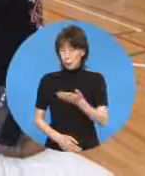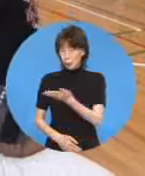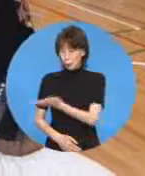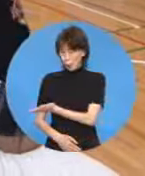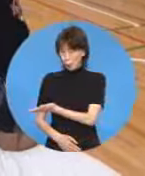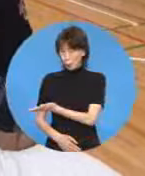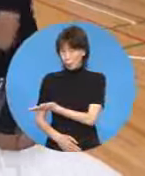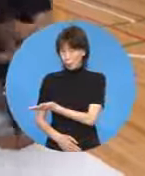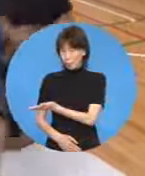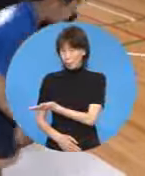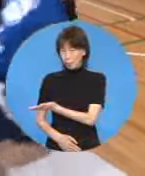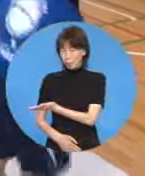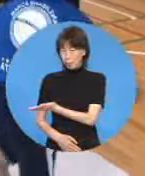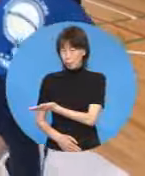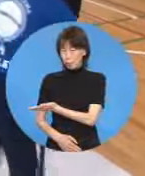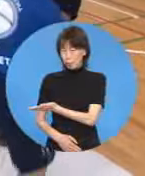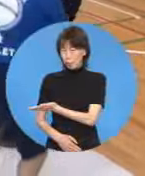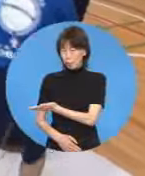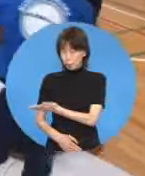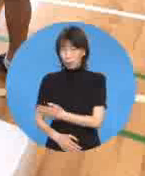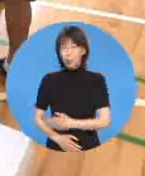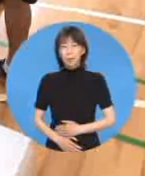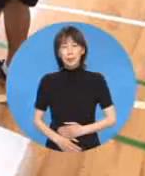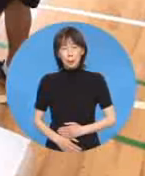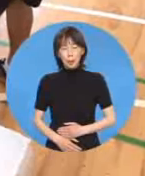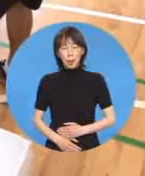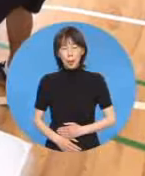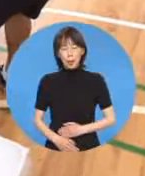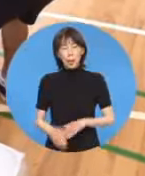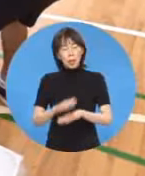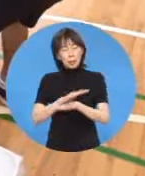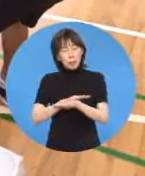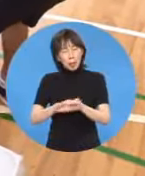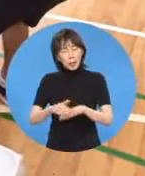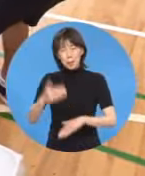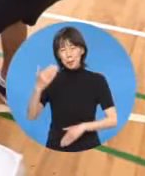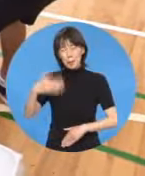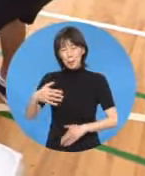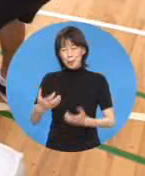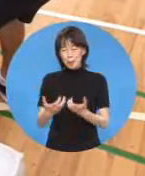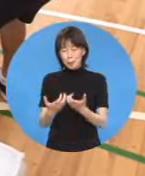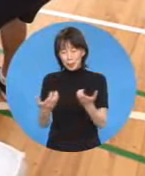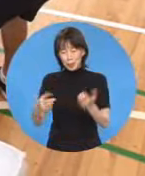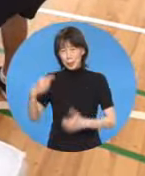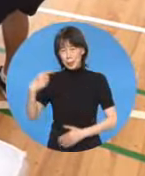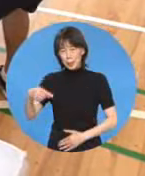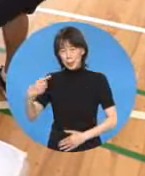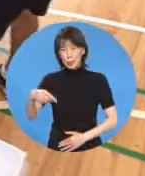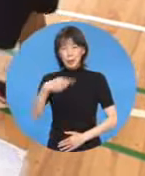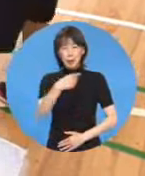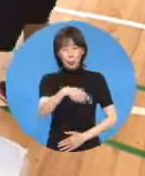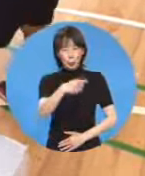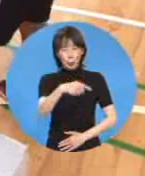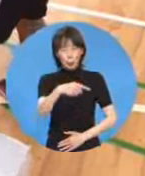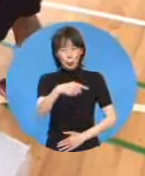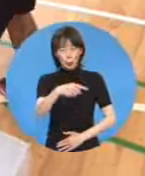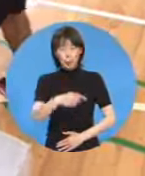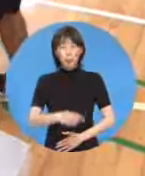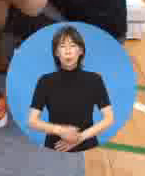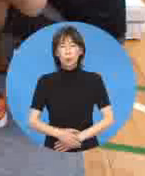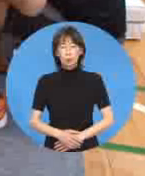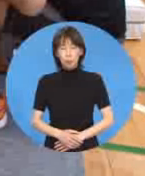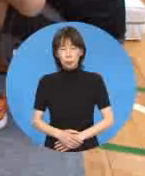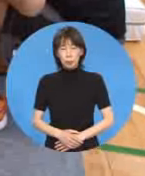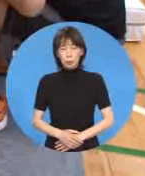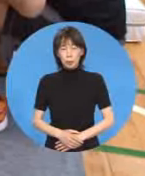た続いてとび箱ですこちらは能力別に指導の仕方を変えて行われまし